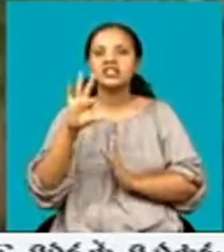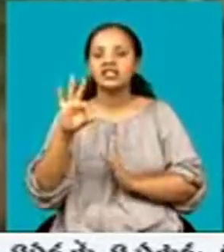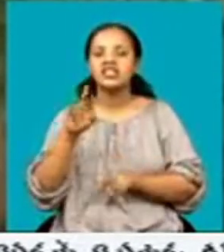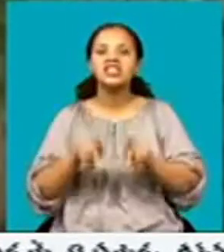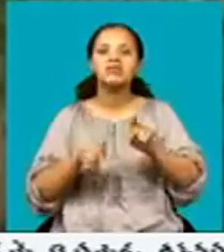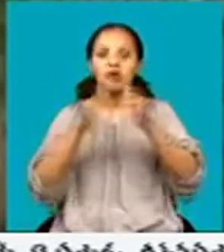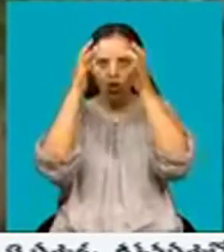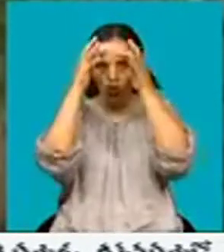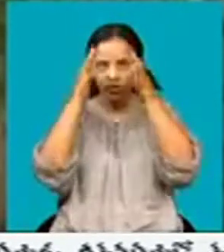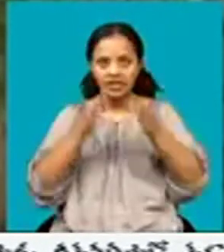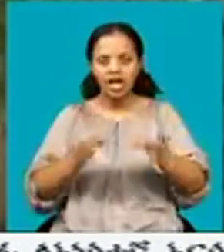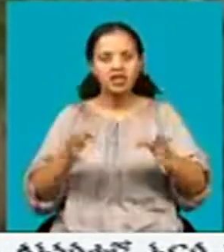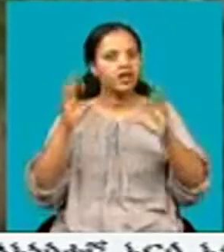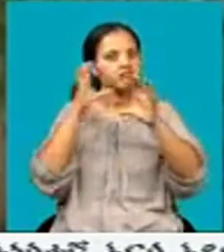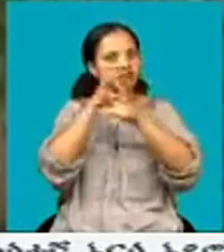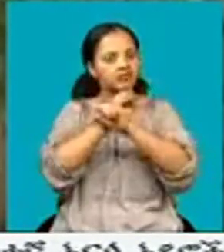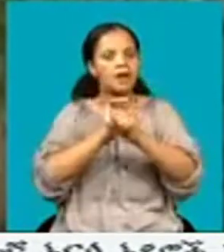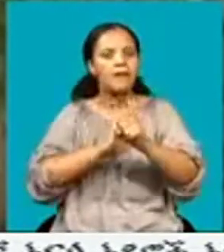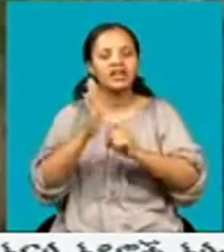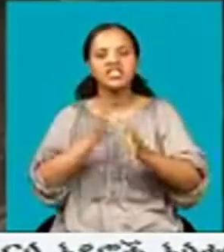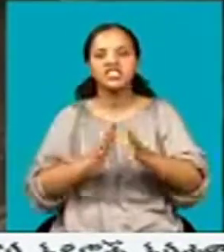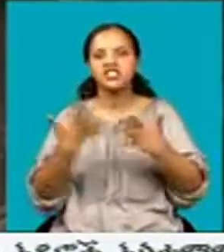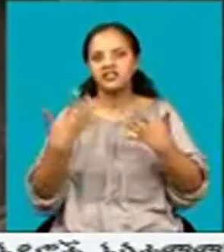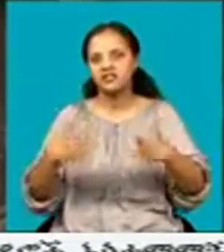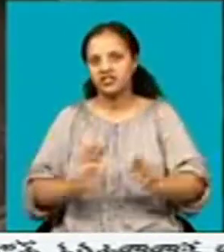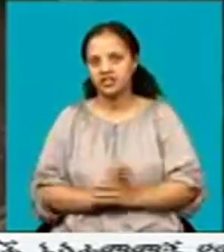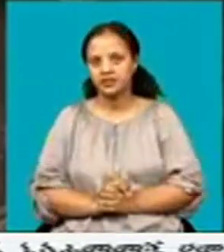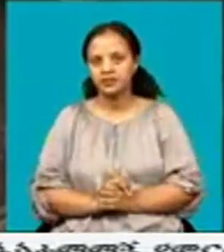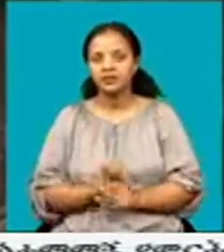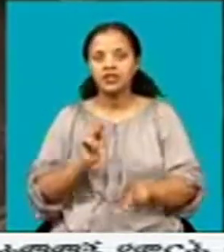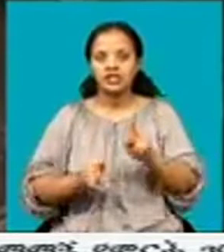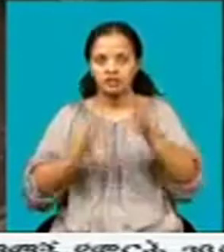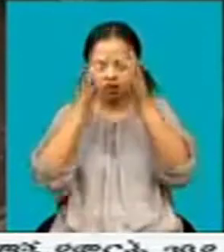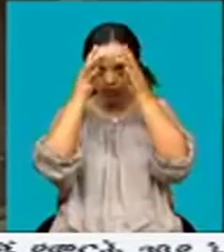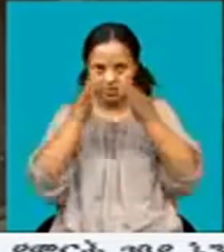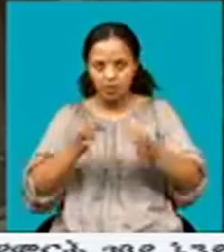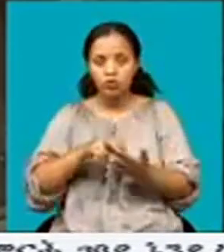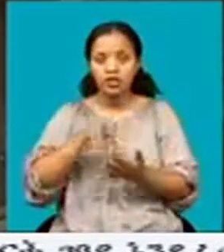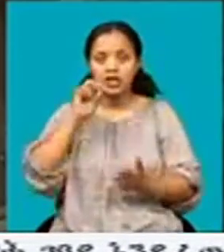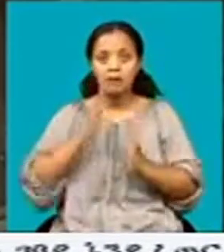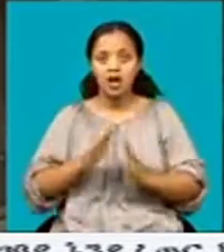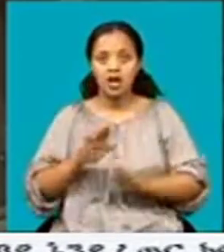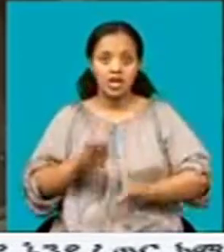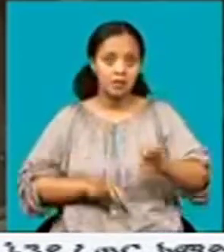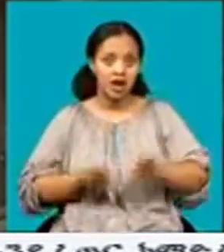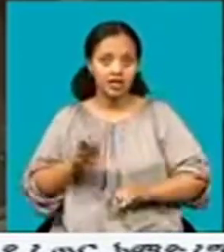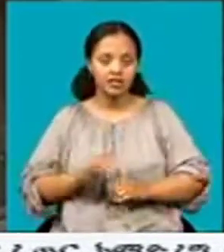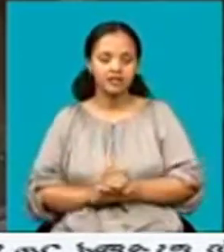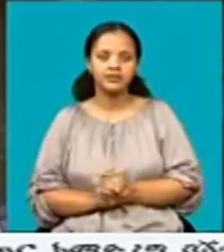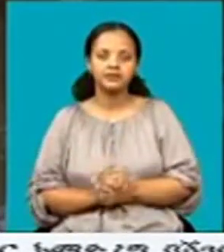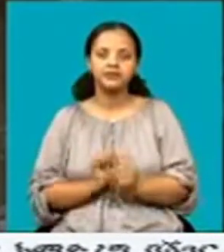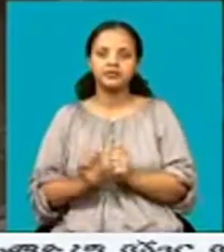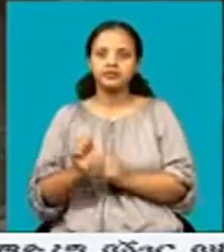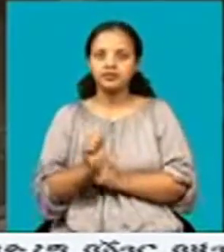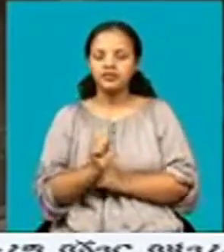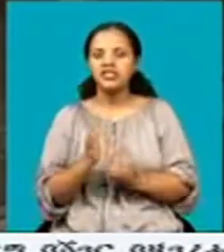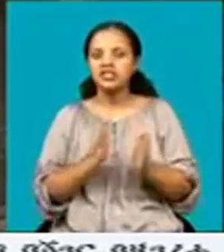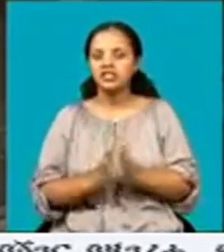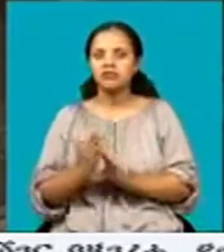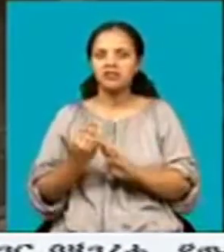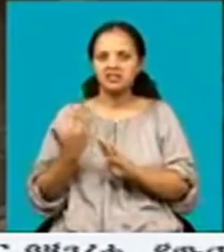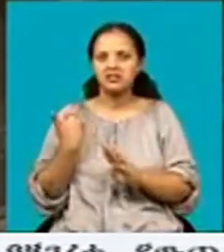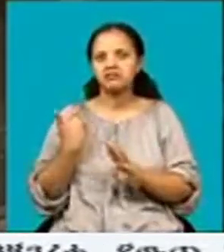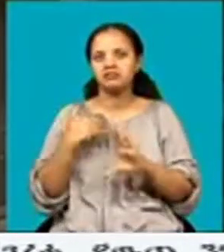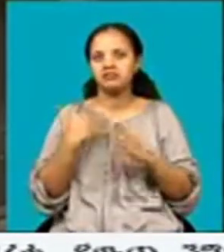ውሳኔውን እንደምጠናቀቅ በግ ዝግጅቶች አድርጓል። የህዝብ ውሳኔ ውጤታማ ለማድረግ ያው ቅድመ ዝግጅት ስራዎች ቀደም ብለን